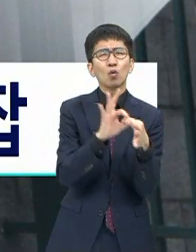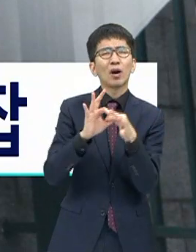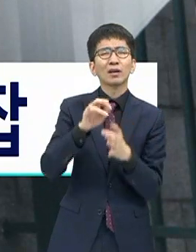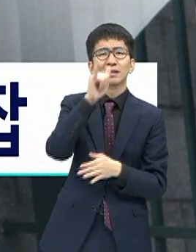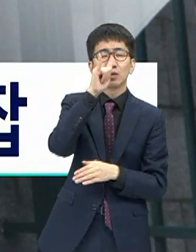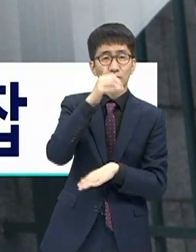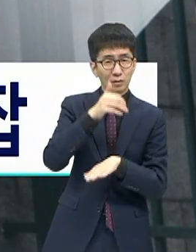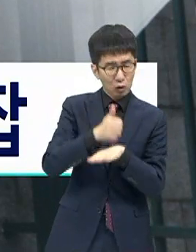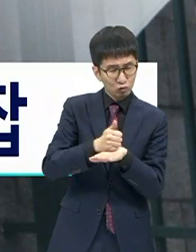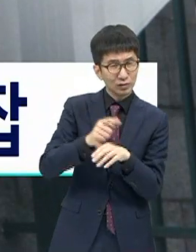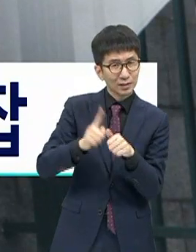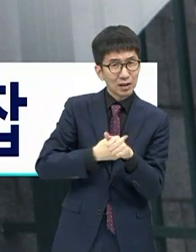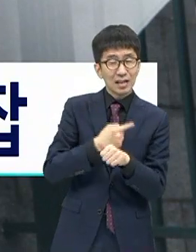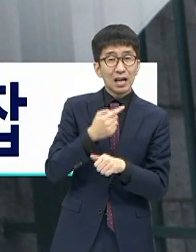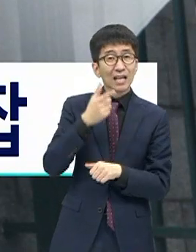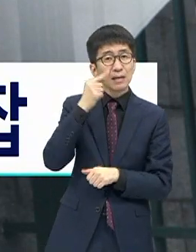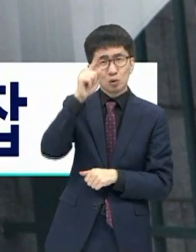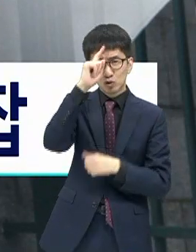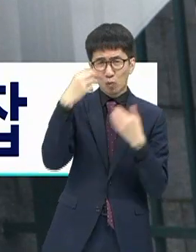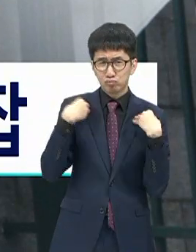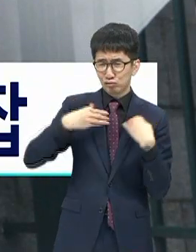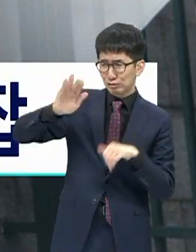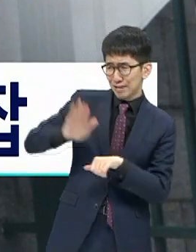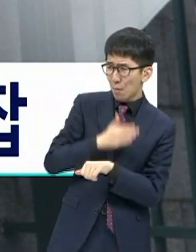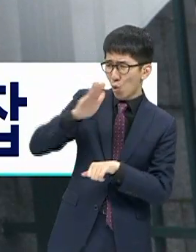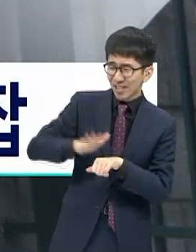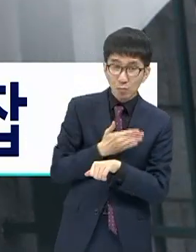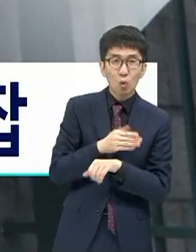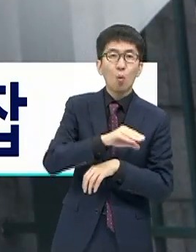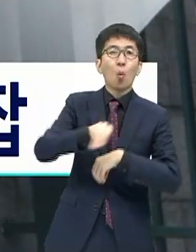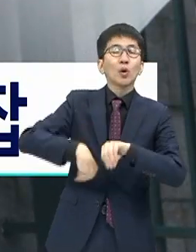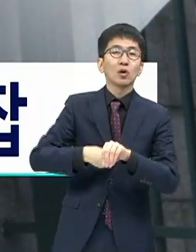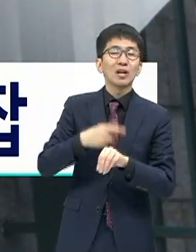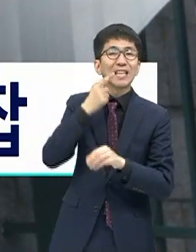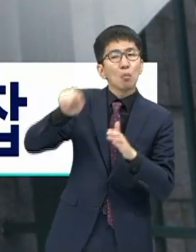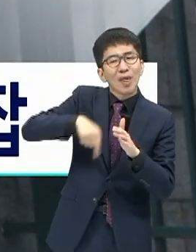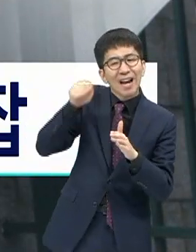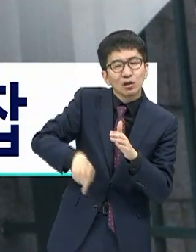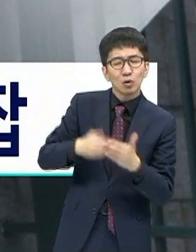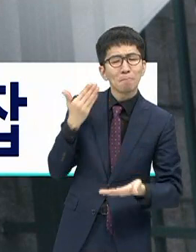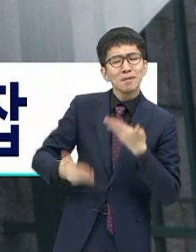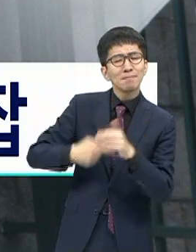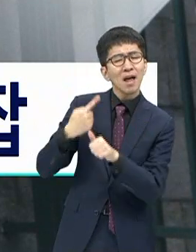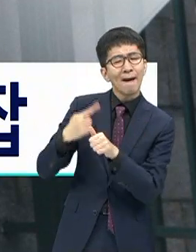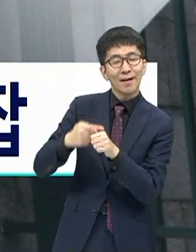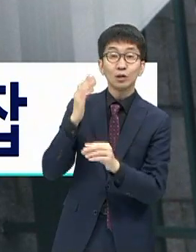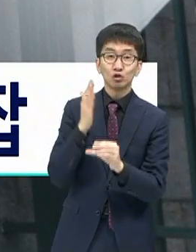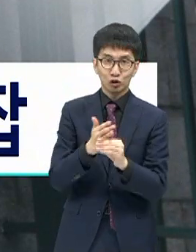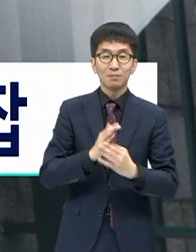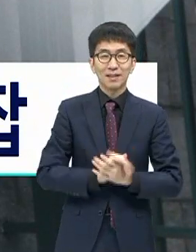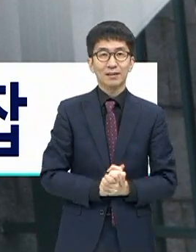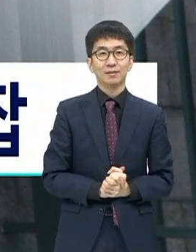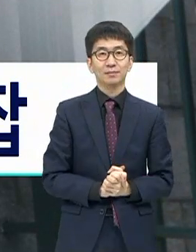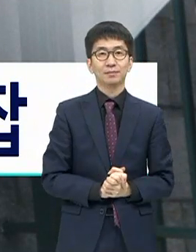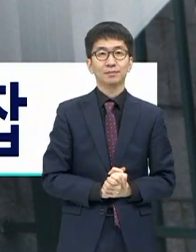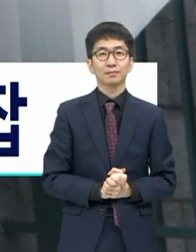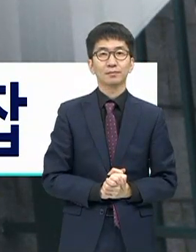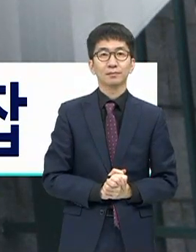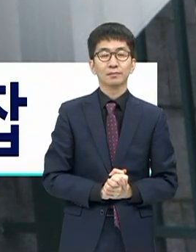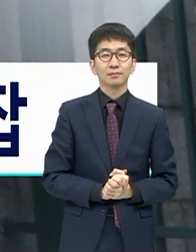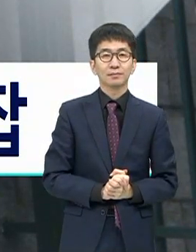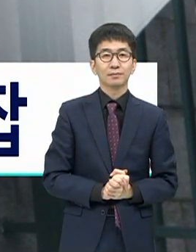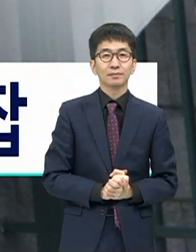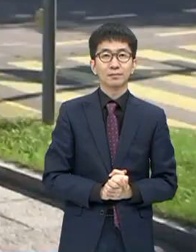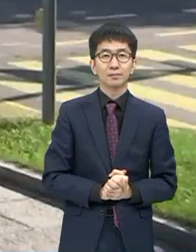인 만큼 일본 정도가 판단을 잘 못했다는 지적이 일본 안에서 제기되고 있습니다 도쿄 유성 제 특파원입니다